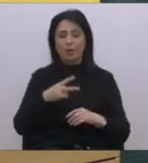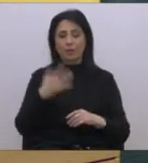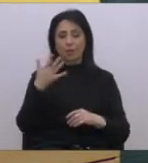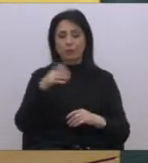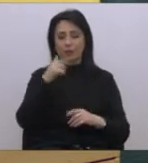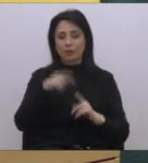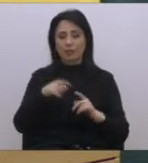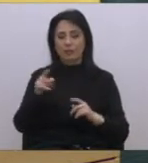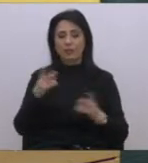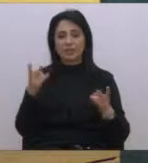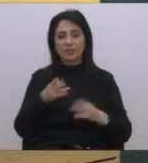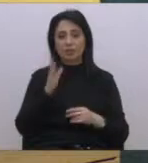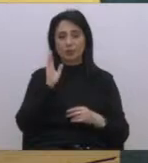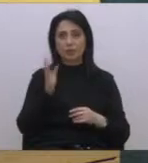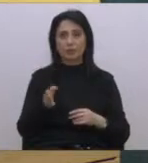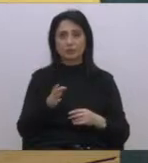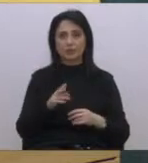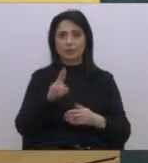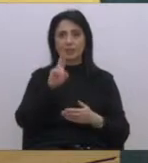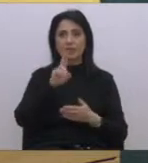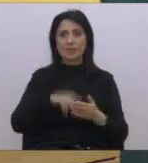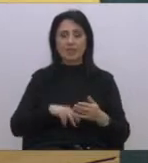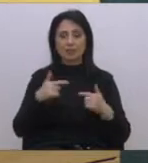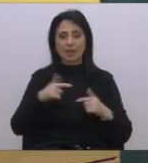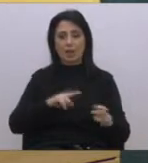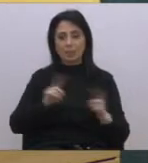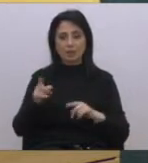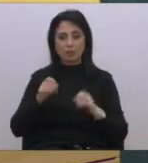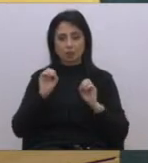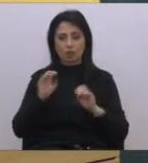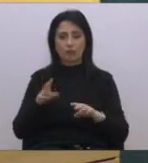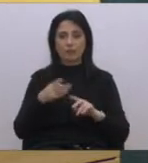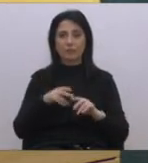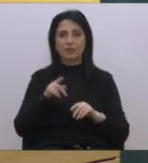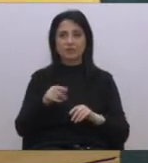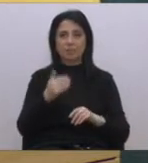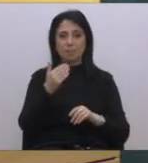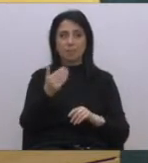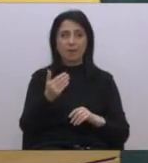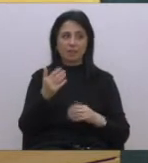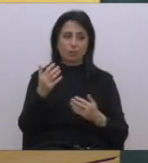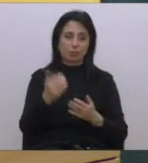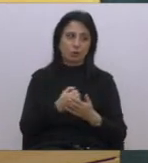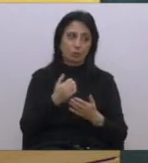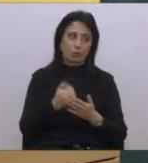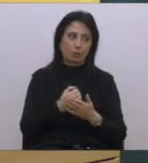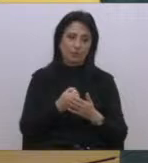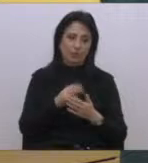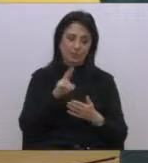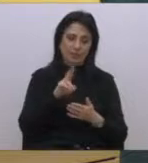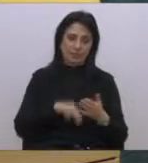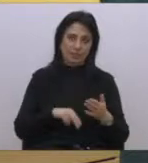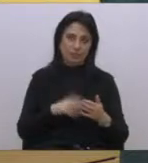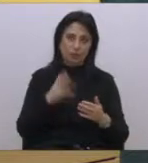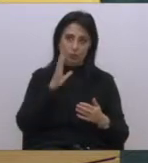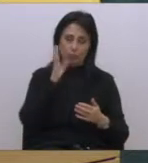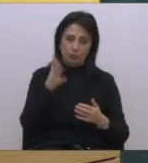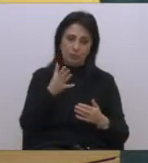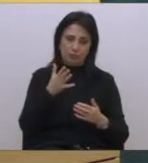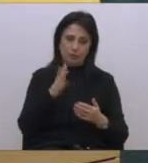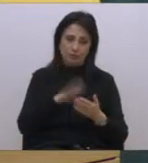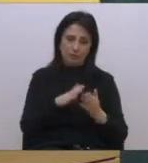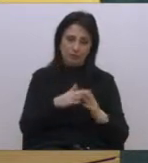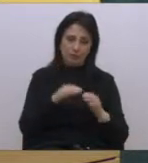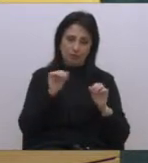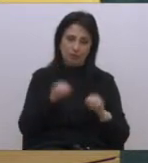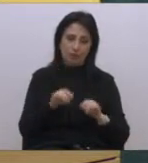2025 წლიდან საჭირო იქნება სასერტიფიკაციო გამოცდის ჩაბარება იმისთვის, რომ მათ მოიპოვონ სერტიფიკატი 5 წლის ვადით და